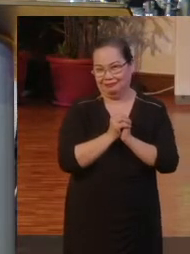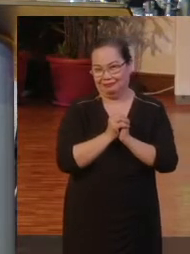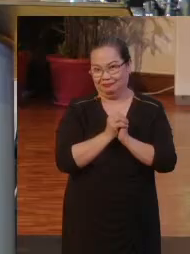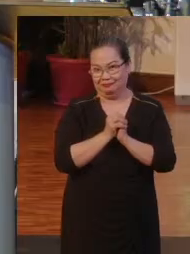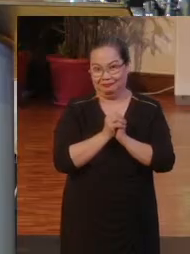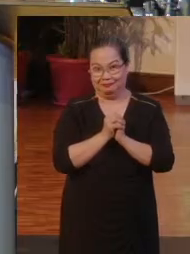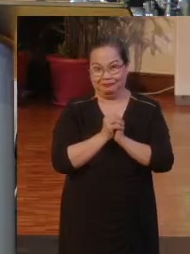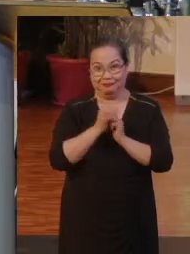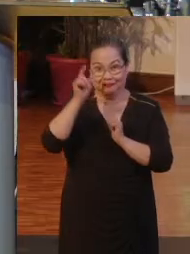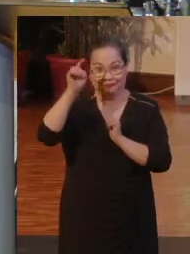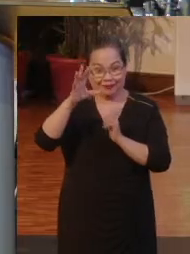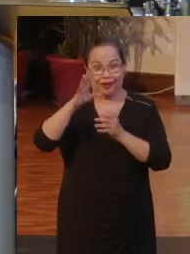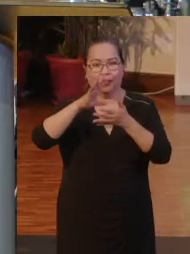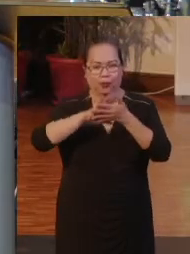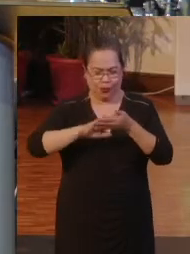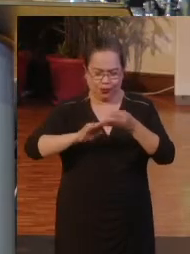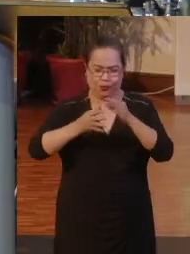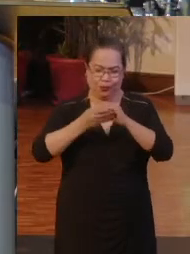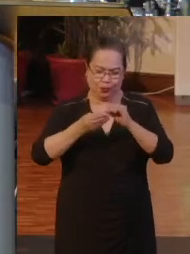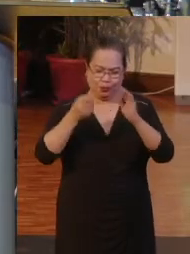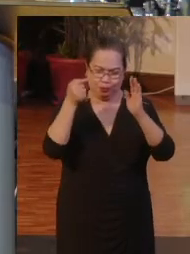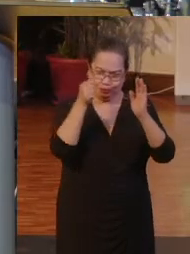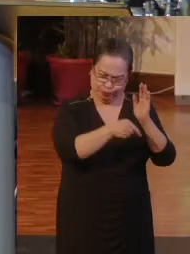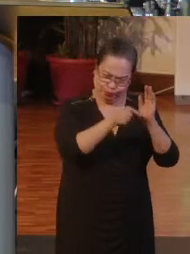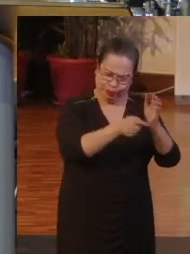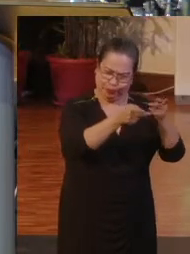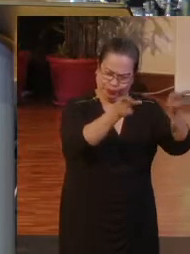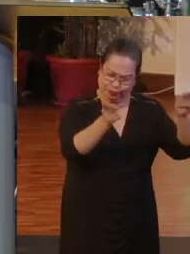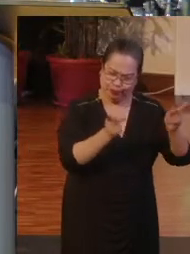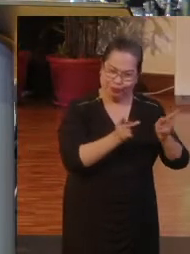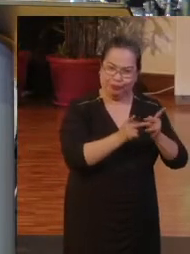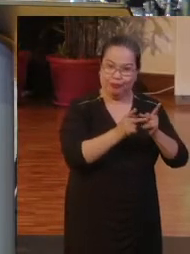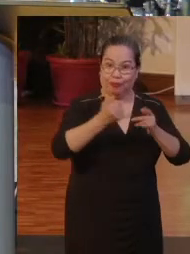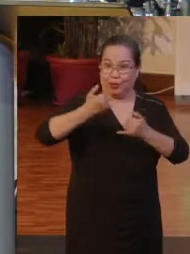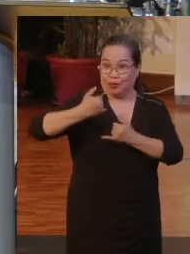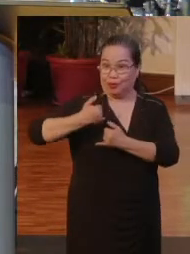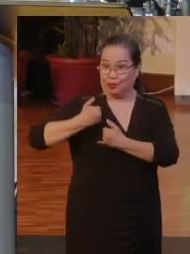Sinalaysay ng Diyos dito muli ang sa pamamagitan ni Joshua.